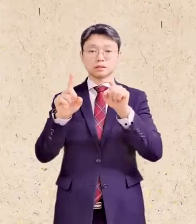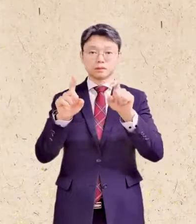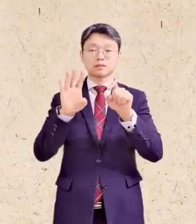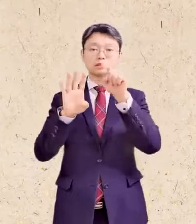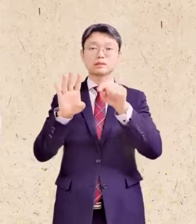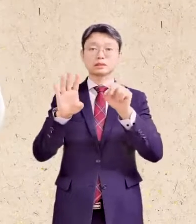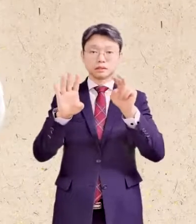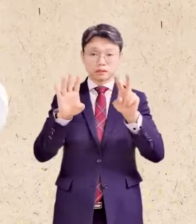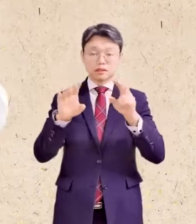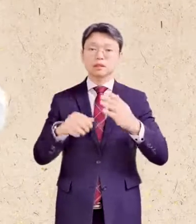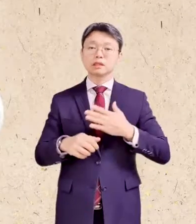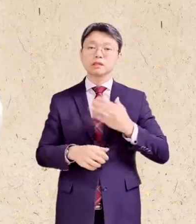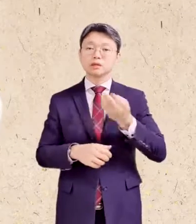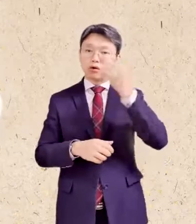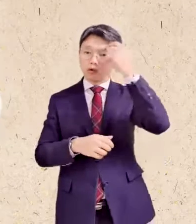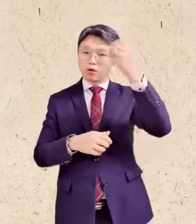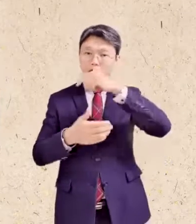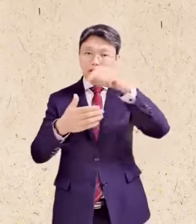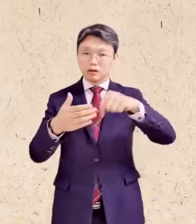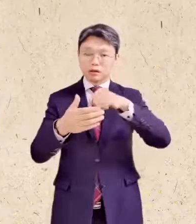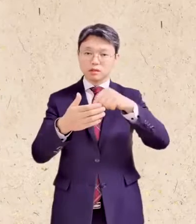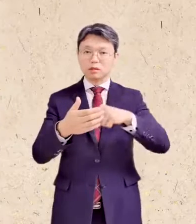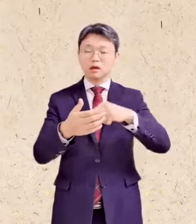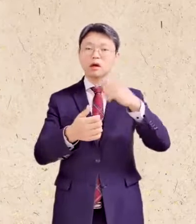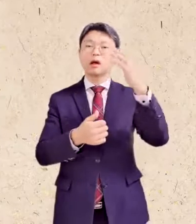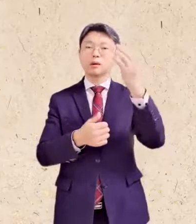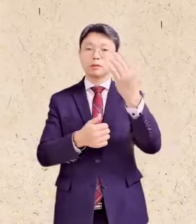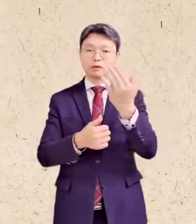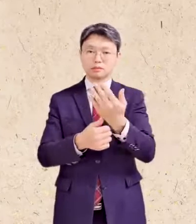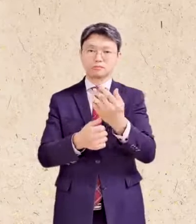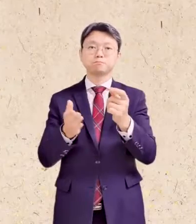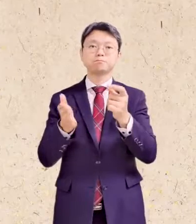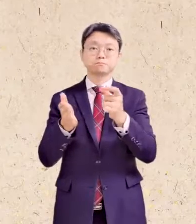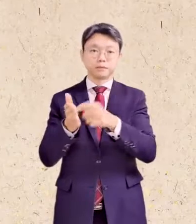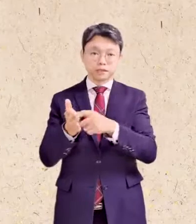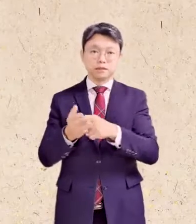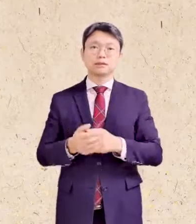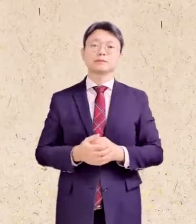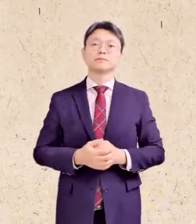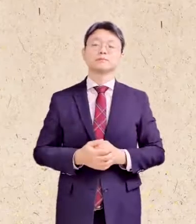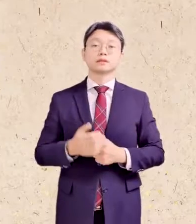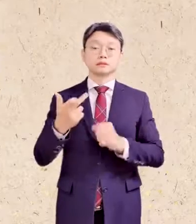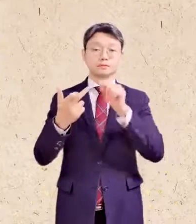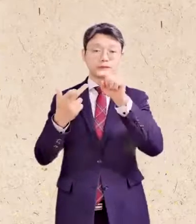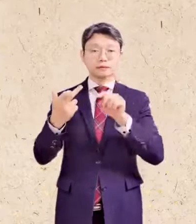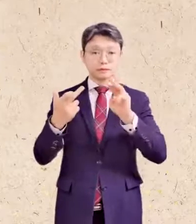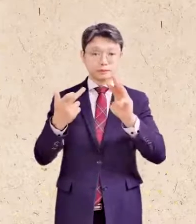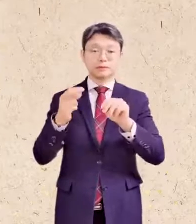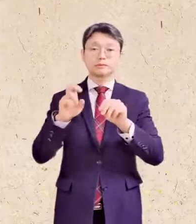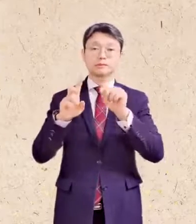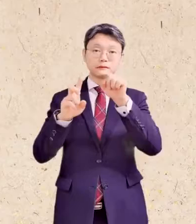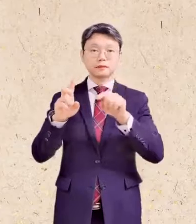개정판 성경에는 1장 10절과 4장 2절은 내가 성령 안에서 감동되었나니 라고 번역되어